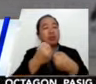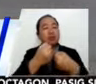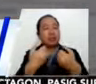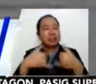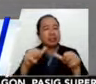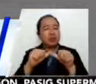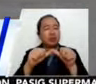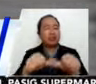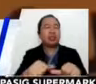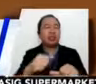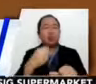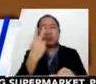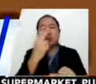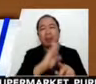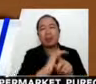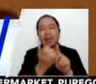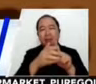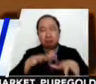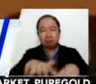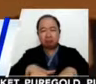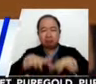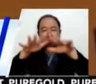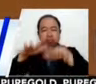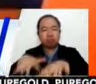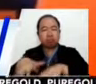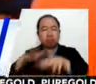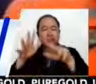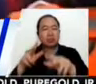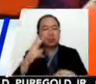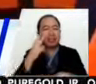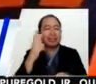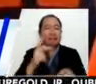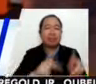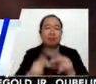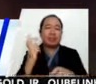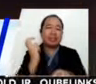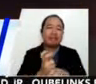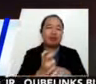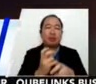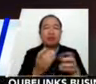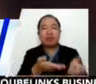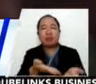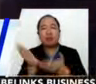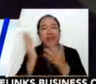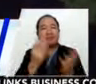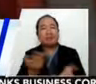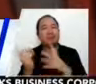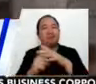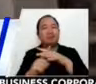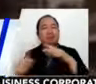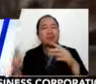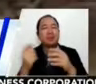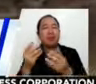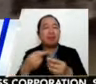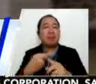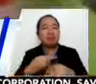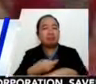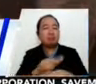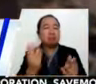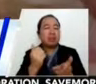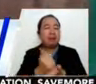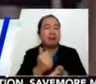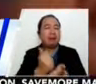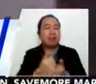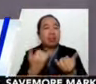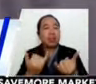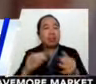sa taas ng tubig. Pahirapan ang paglikas sa mga residente at paghahatid ng tulong. Sa ngayon, nasa 14,000